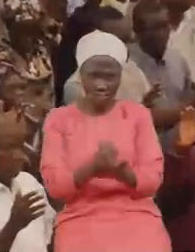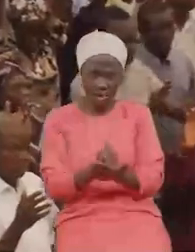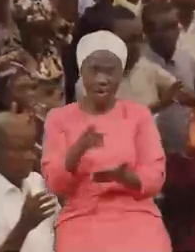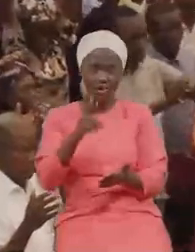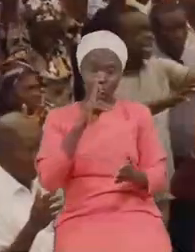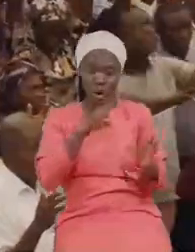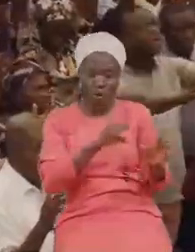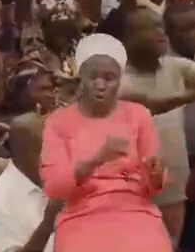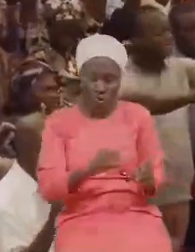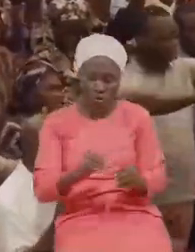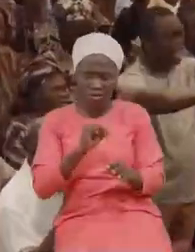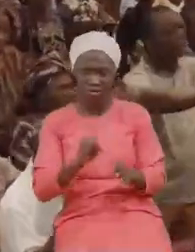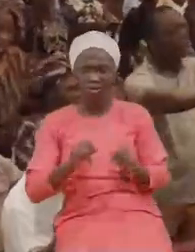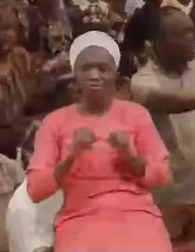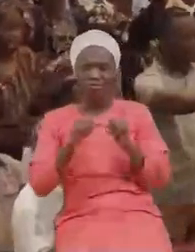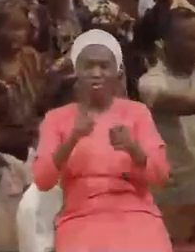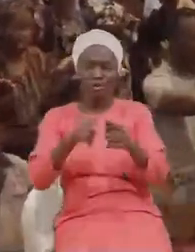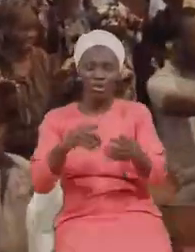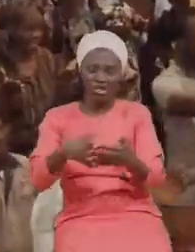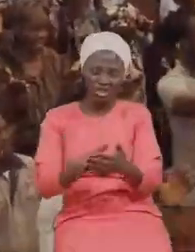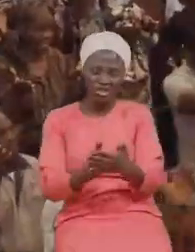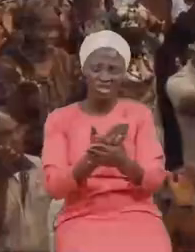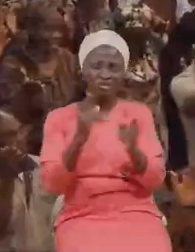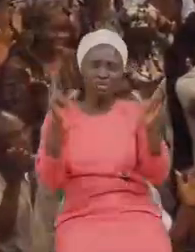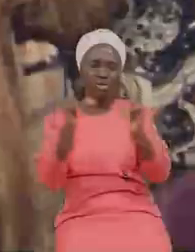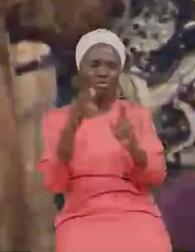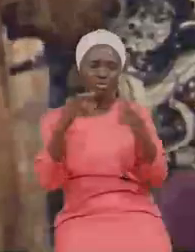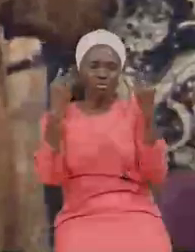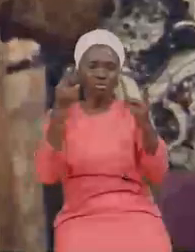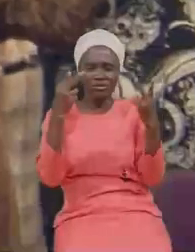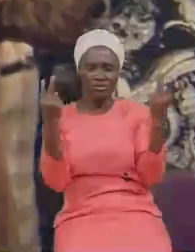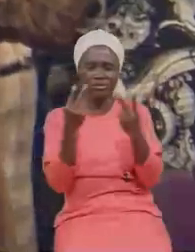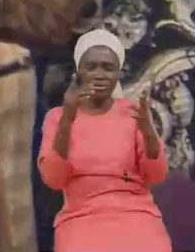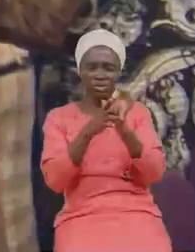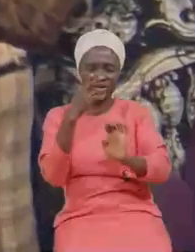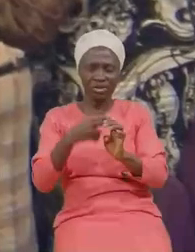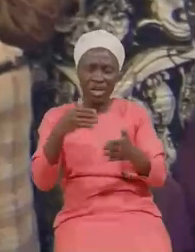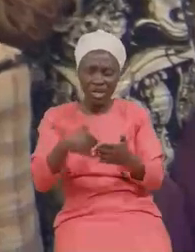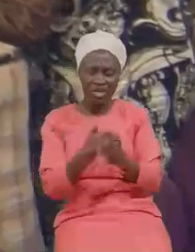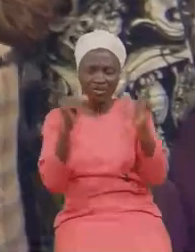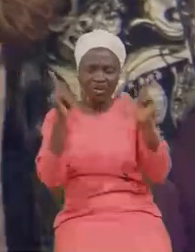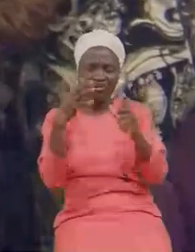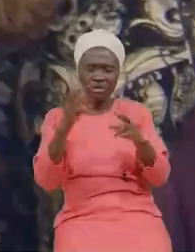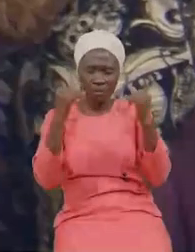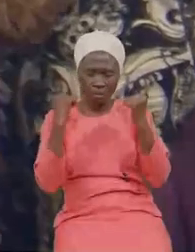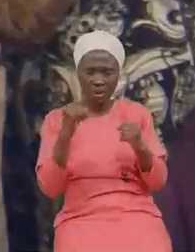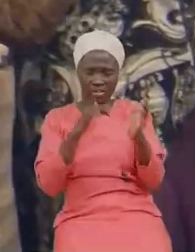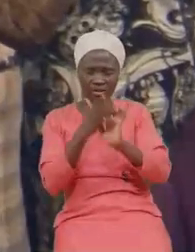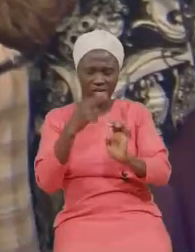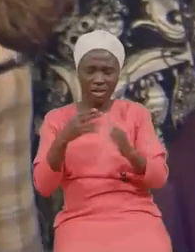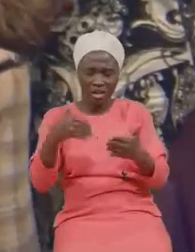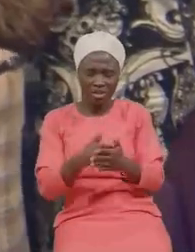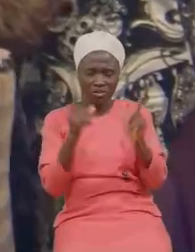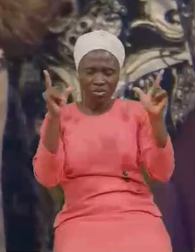un nouveau niveau de victoire un niveau victoire de puissance un niveau un nouveau victoire